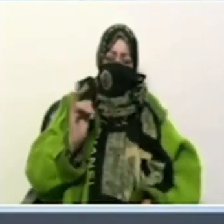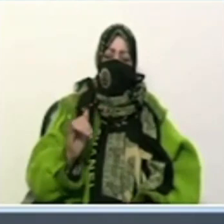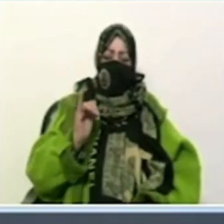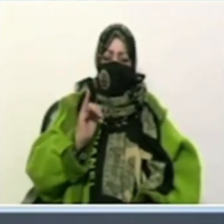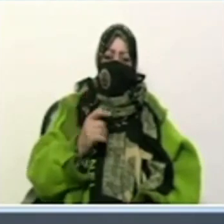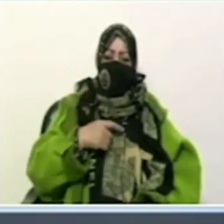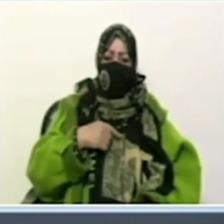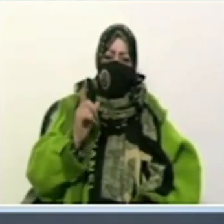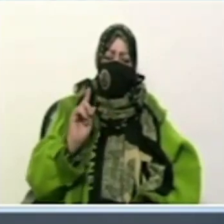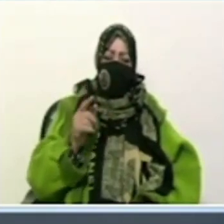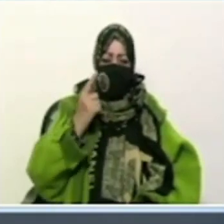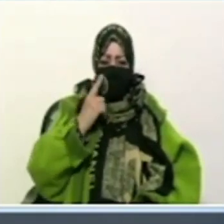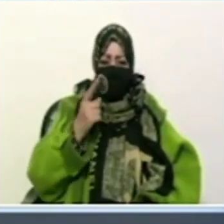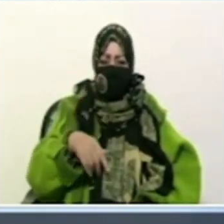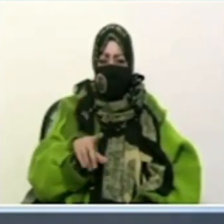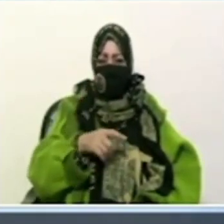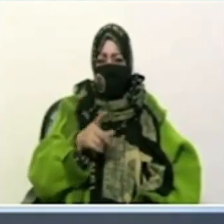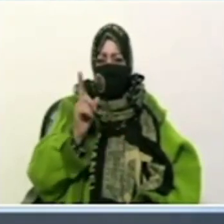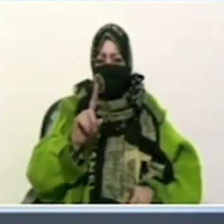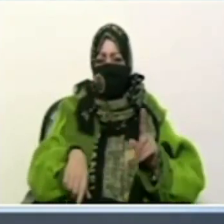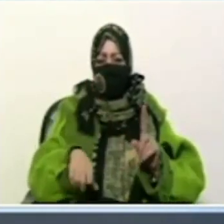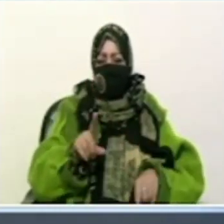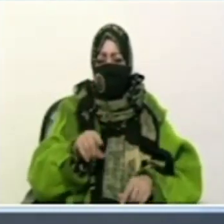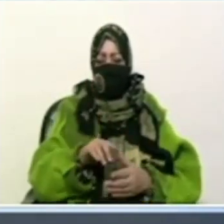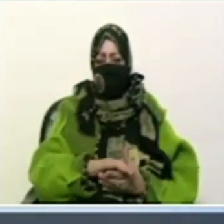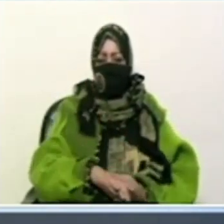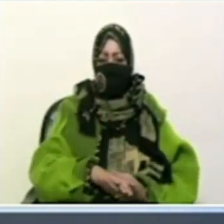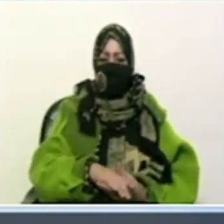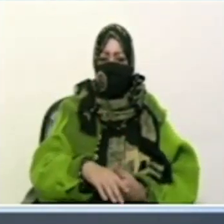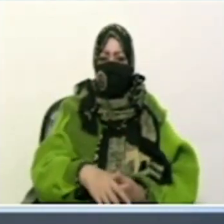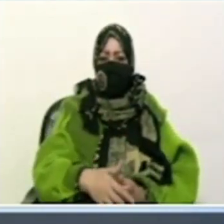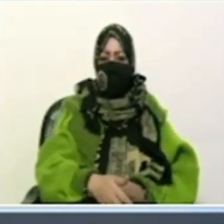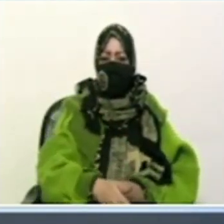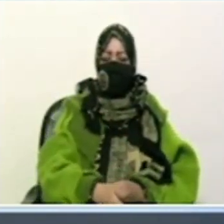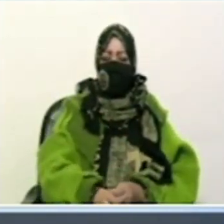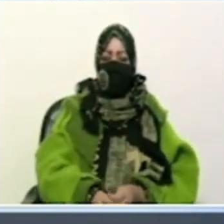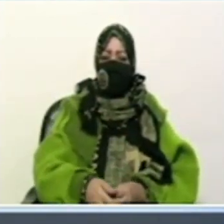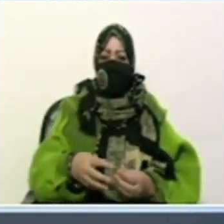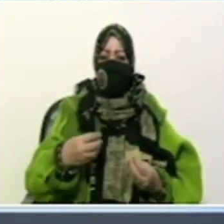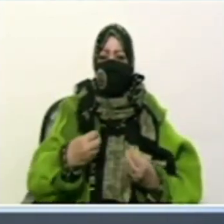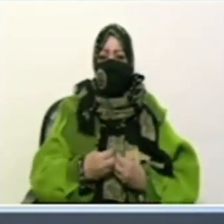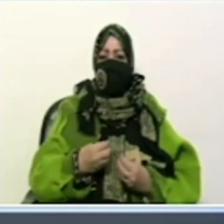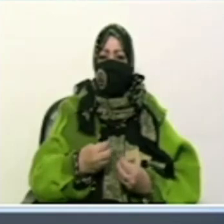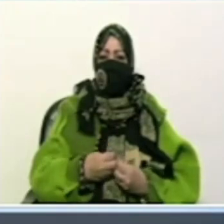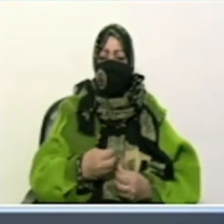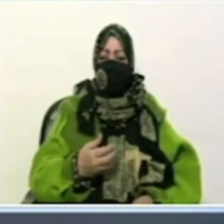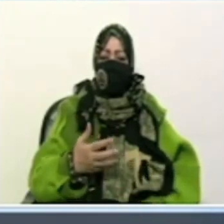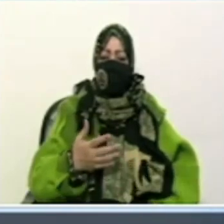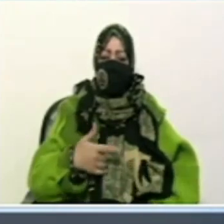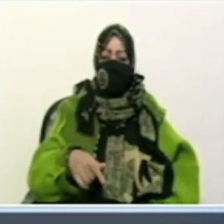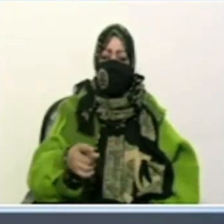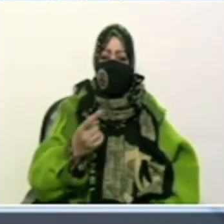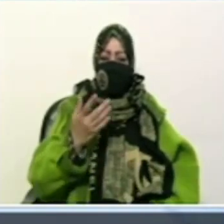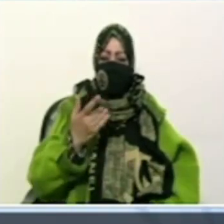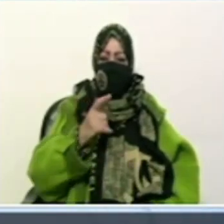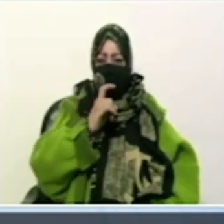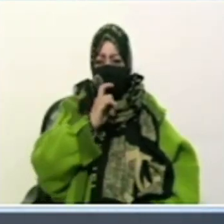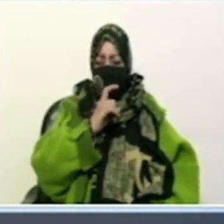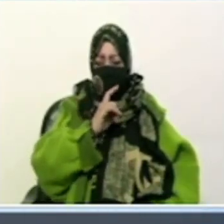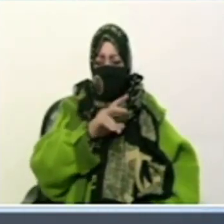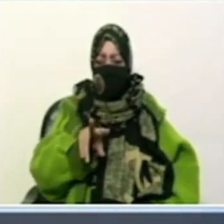معه أخوه وأخته هم من الورثة يعني هم من الورثة فيطالب إذا طالب حسين يعني أو غيره من